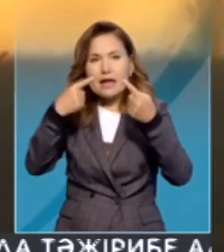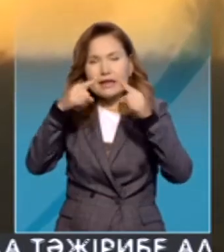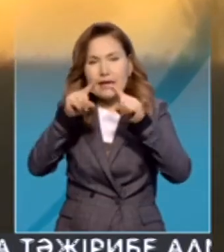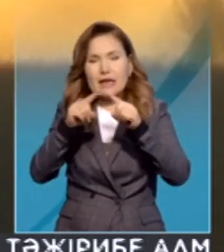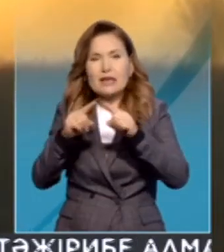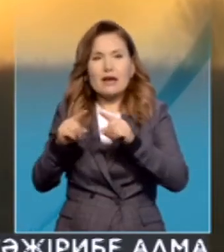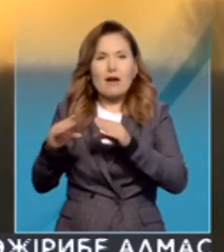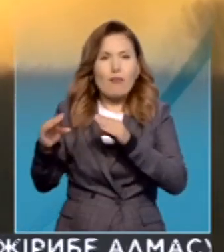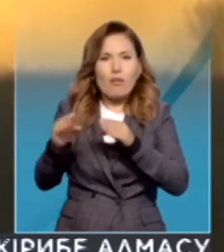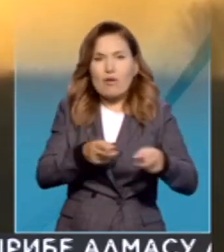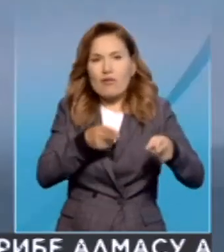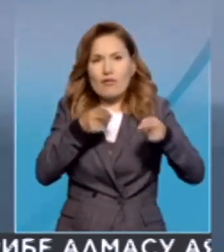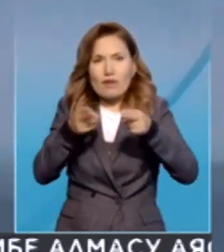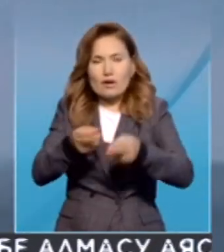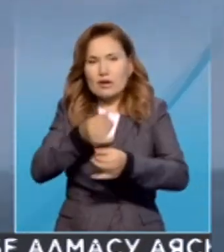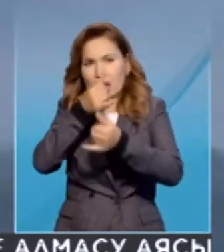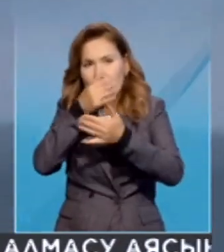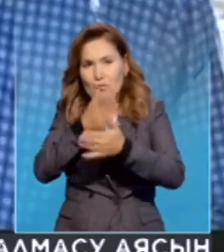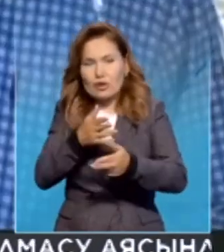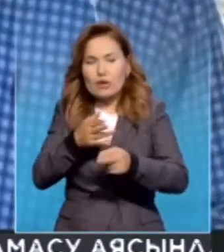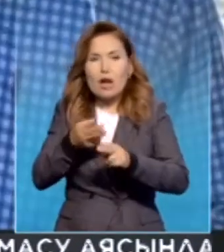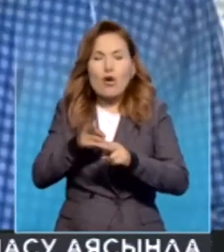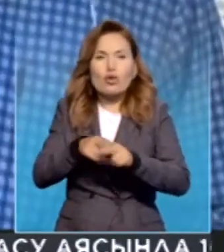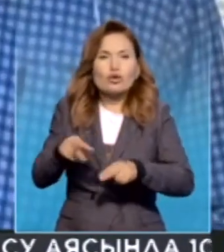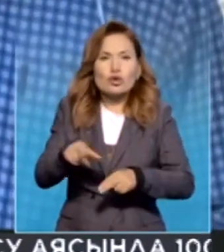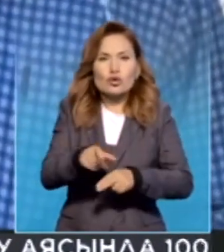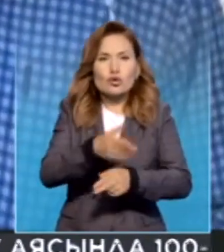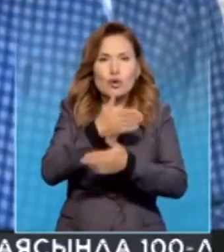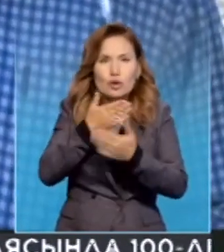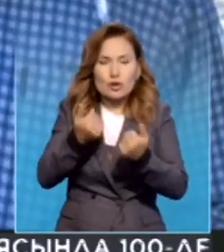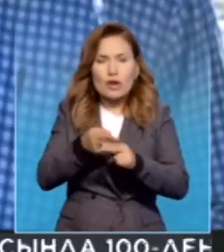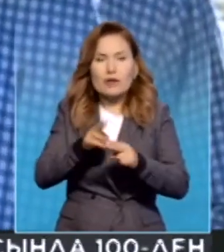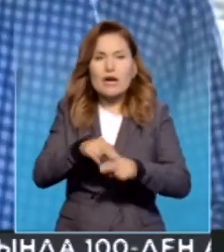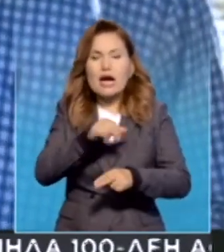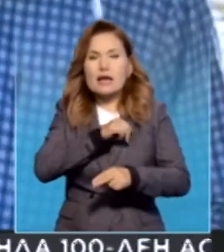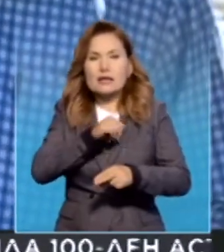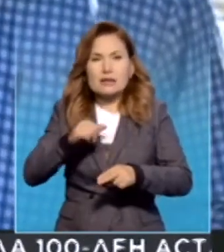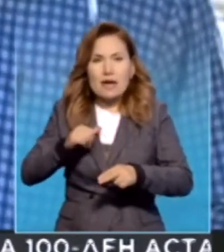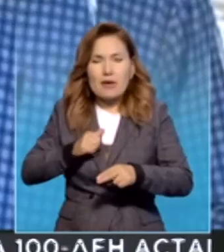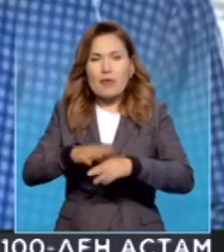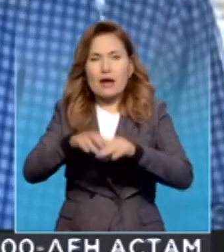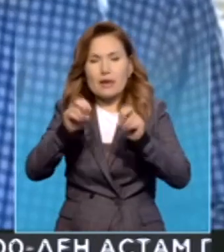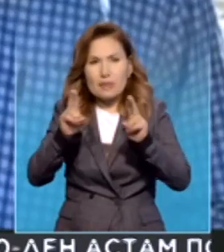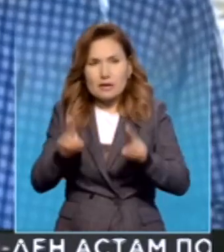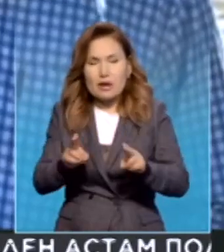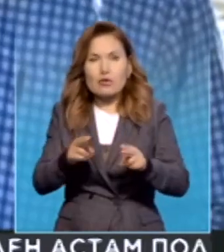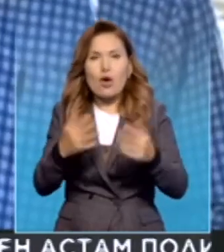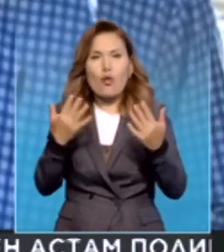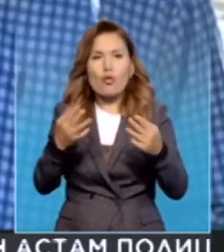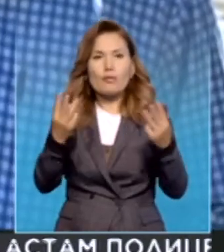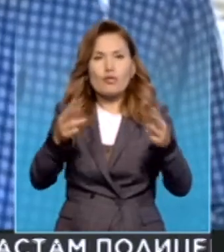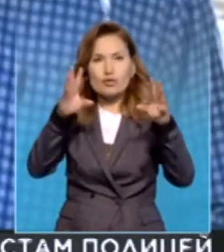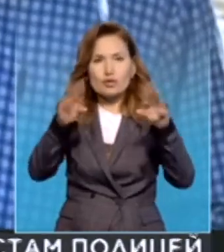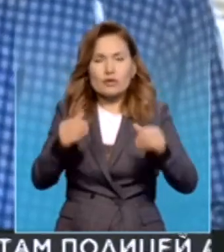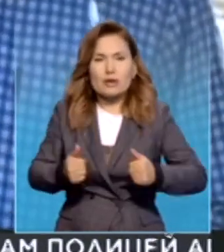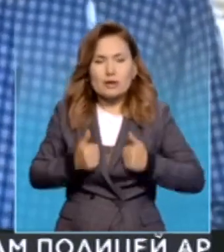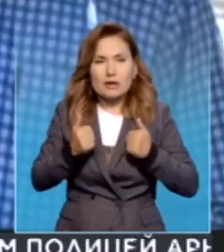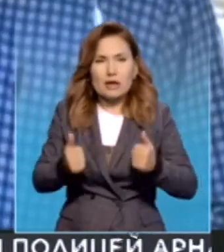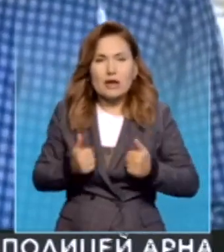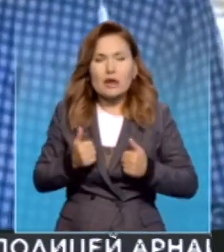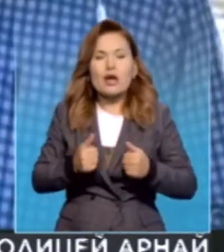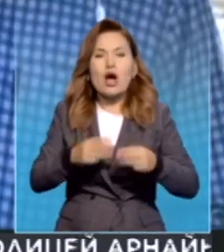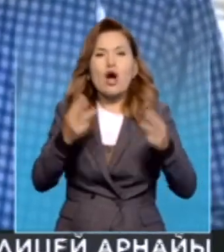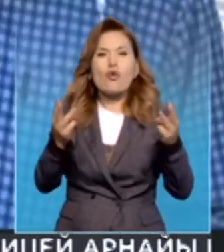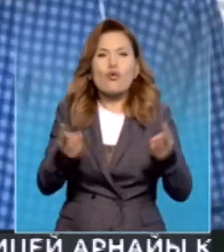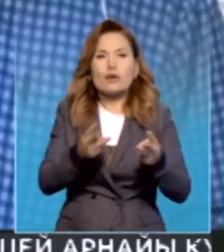жүр. Сондықтан мамандар жаяу жалпылы барып өртті қолмен сөндіруге мәжбүр. Қонысбек. Ал өрттен зардап